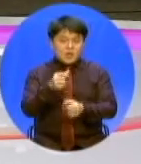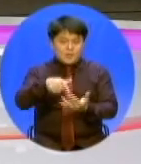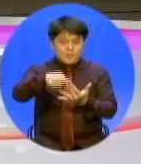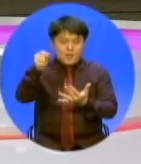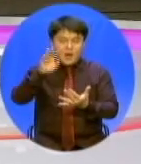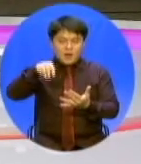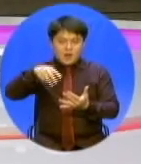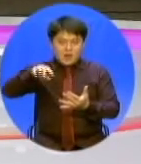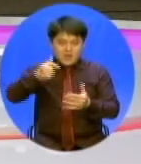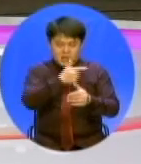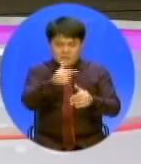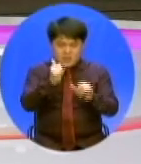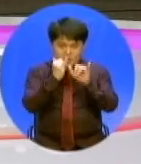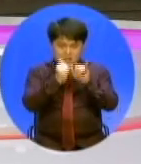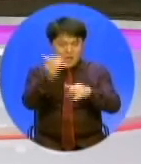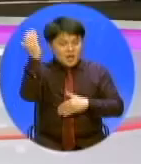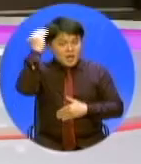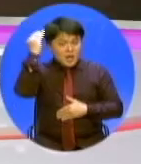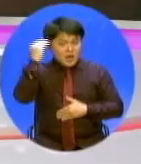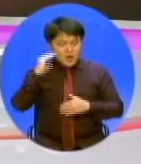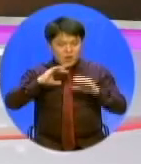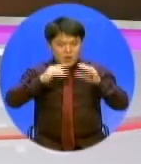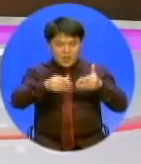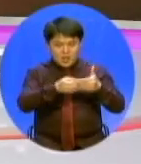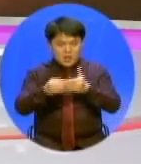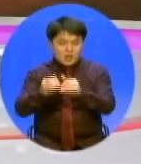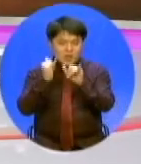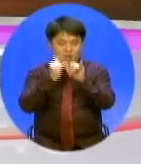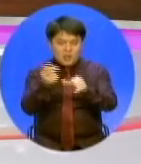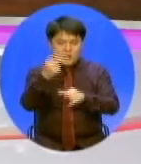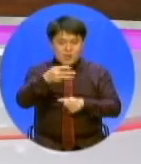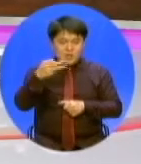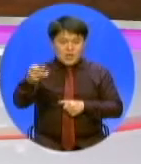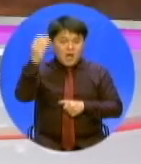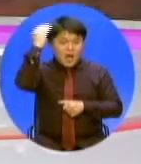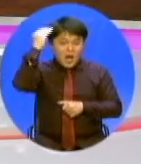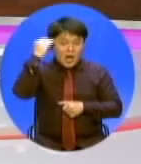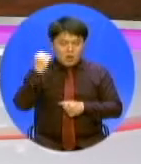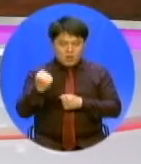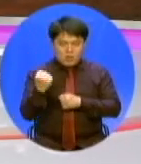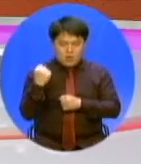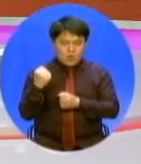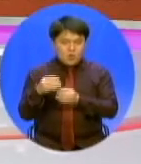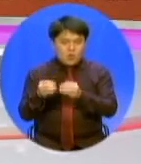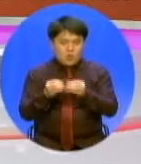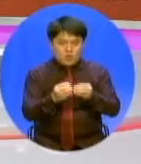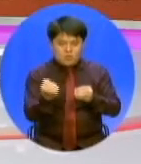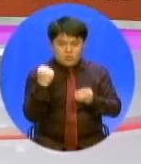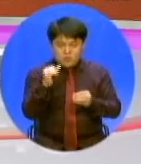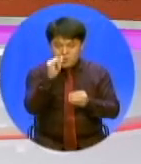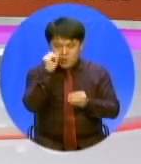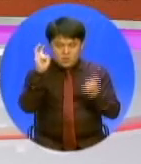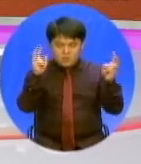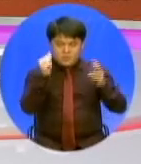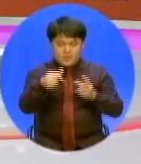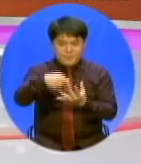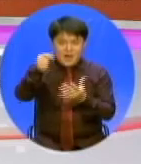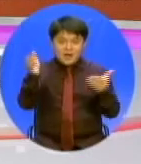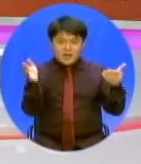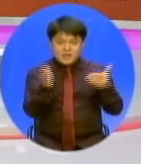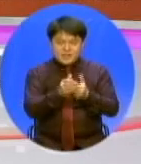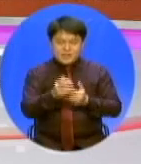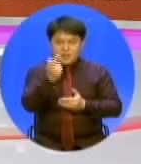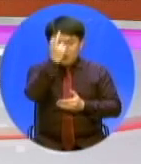대상, 대한민국 글로벌 리더 수상, 끝으로 2013 한국의 영향력 있는 CEO로 선정이 됐습니다.